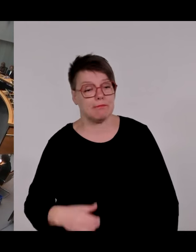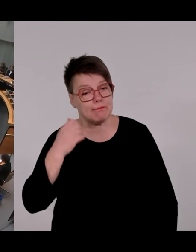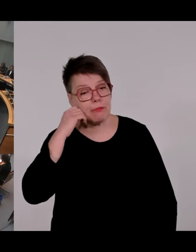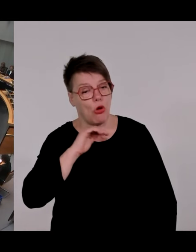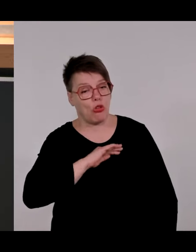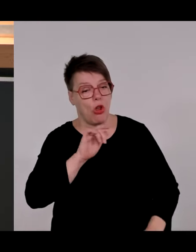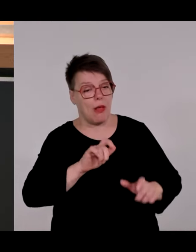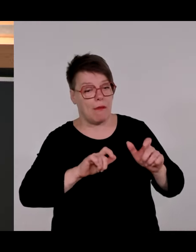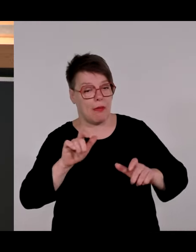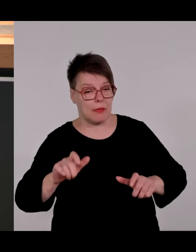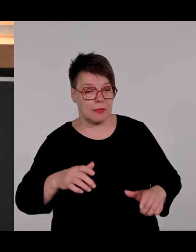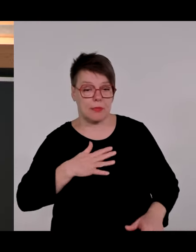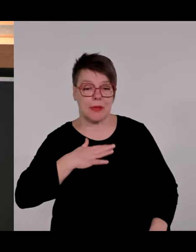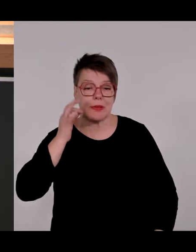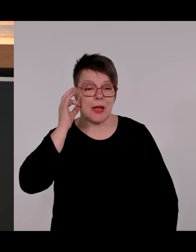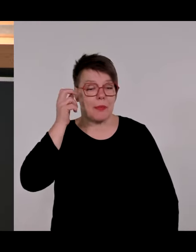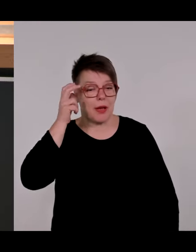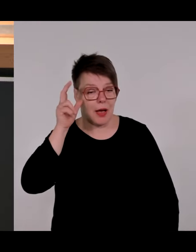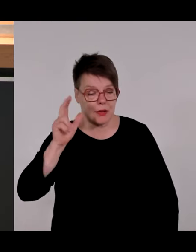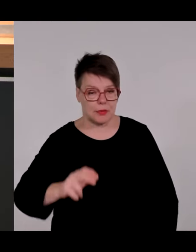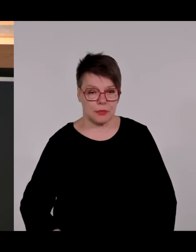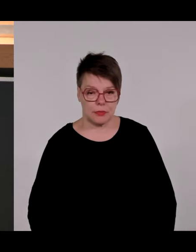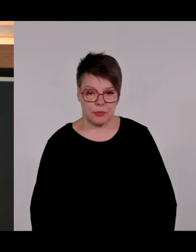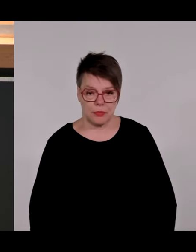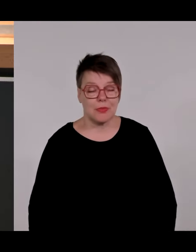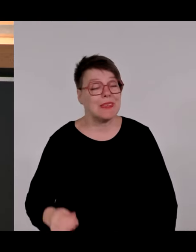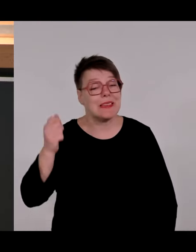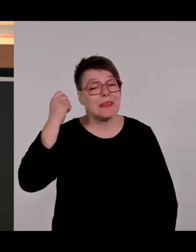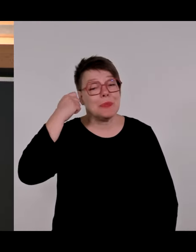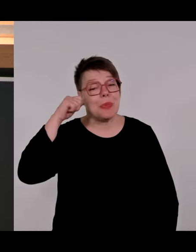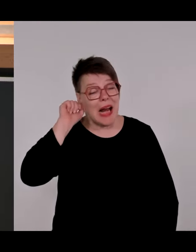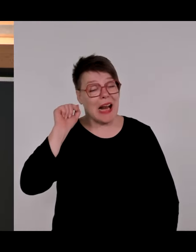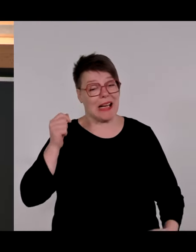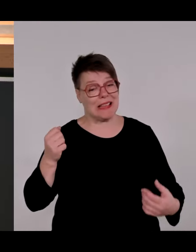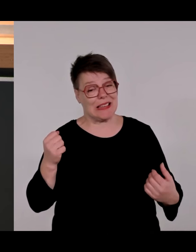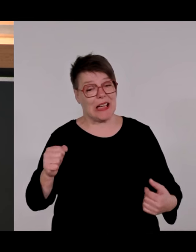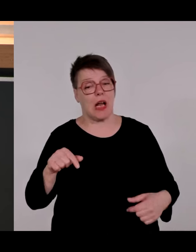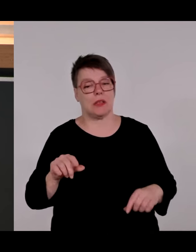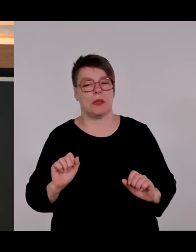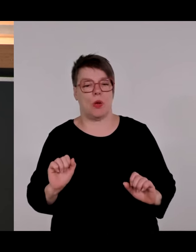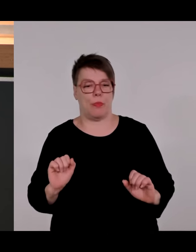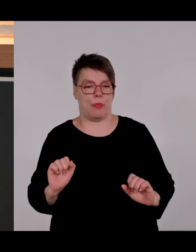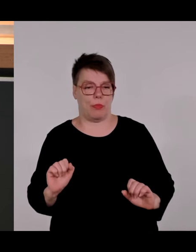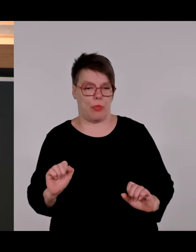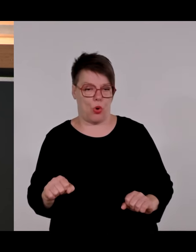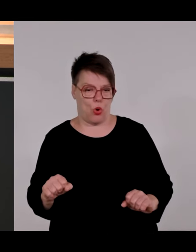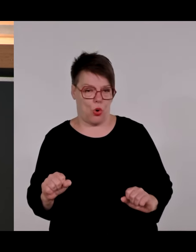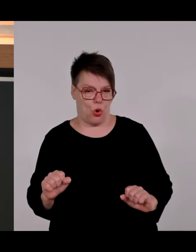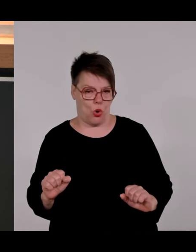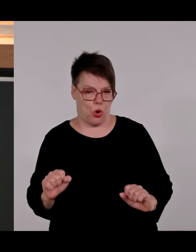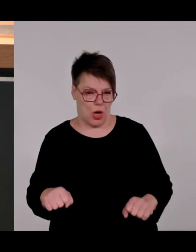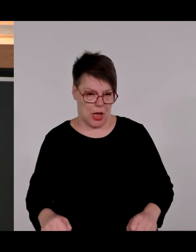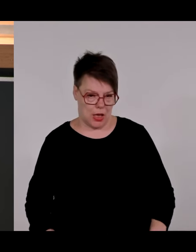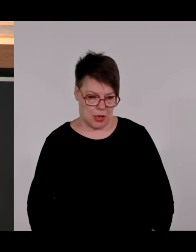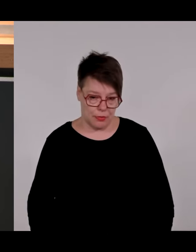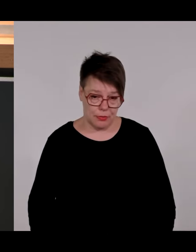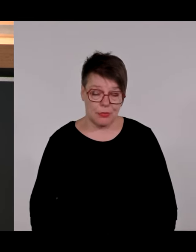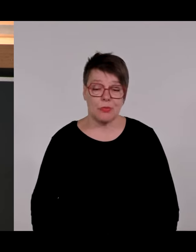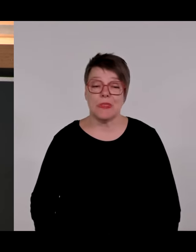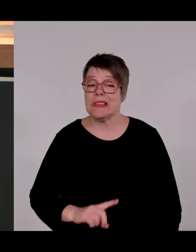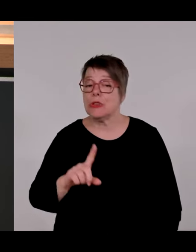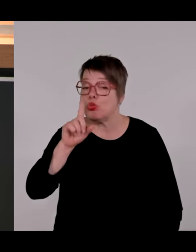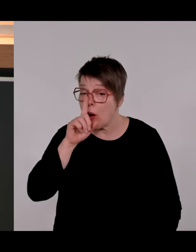möglich. Und das ist nicht nur möglich, sondern es ist auch machbar. Und dieser